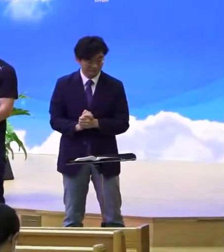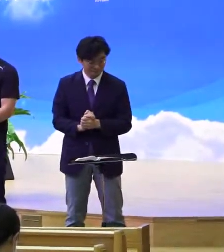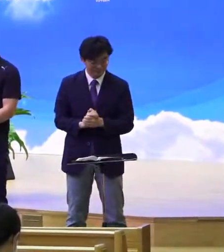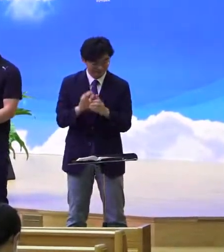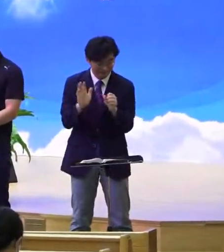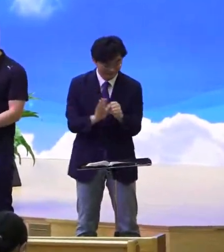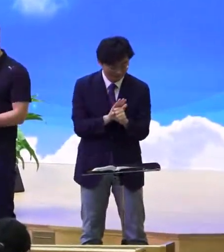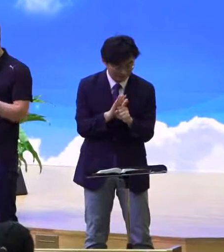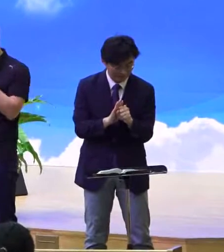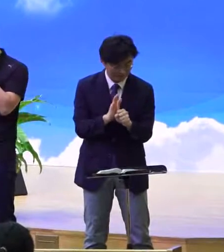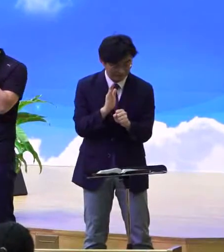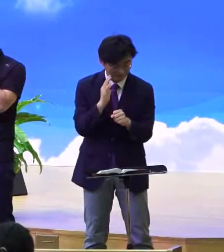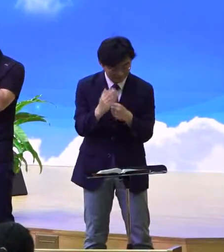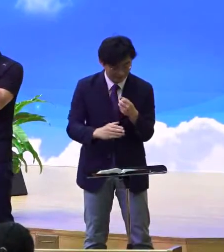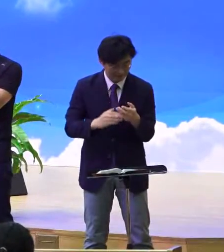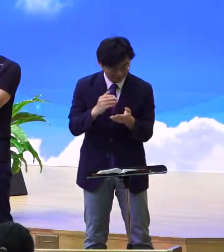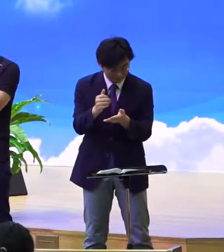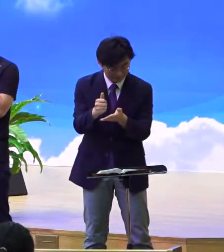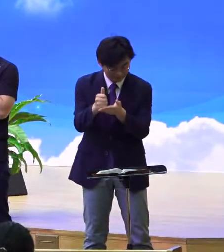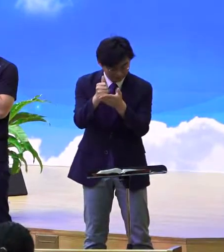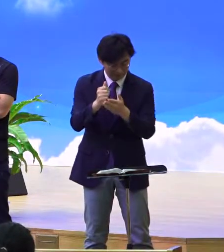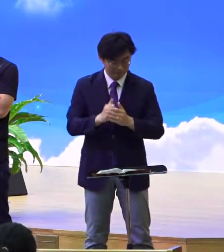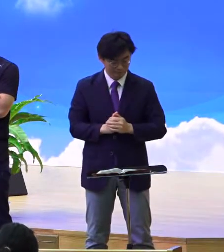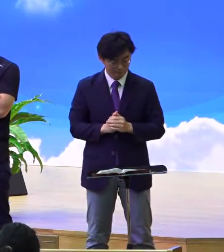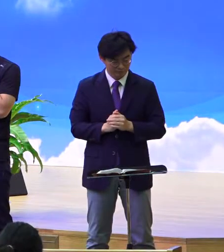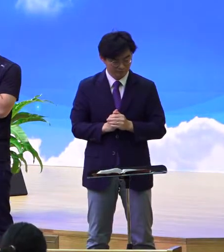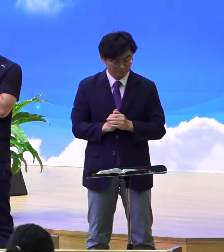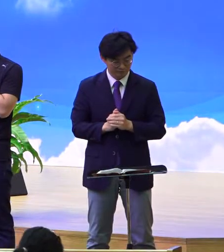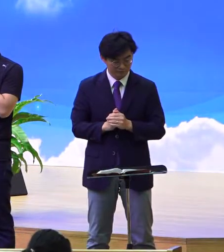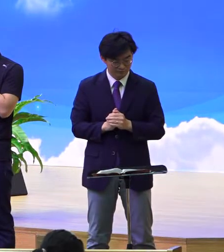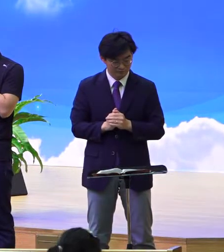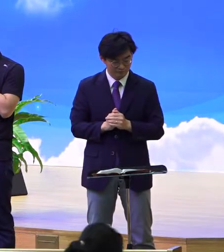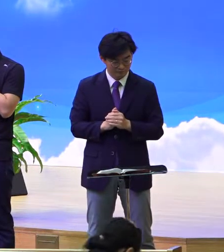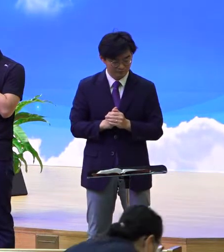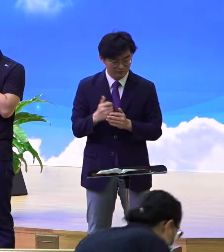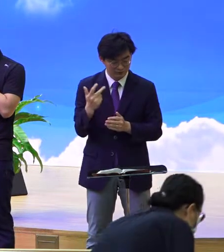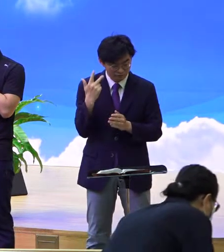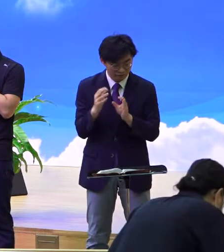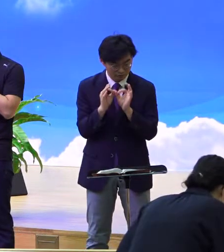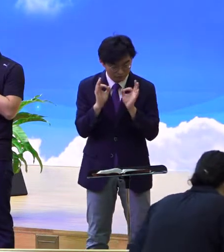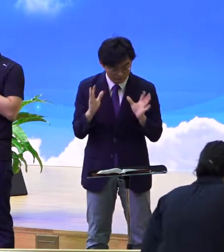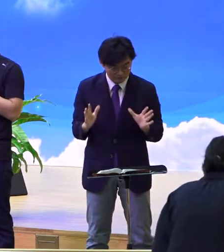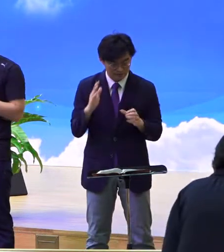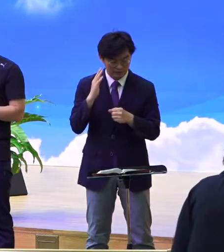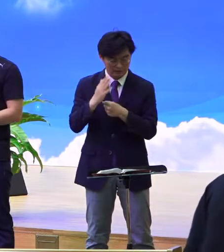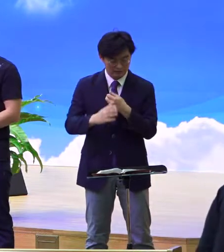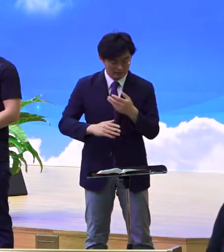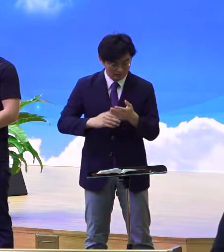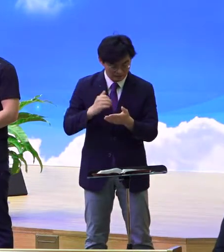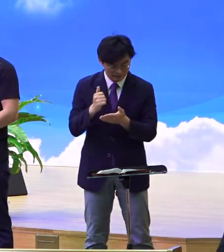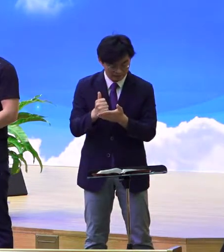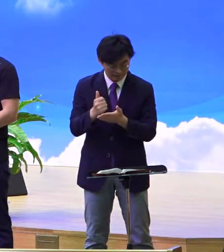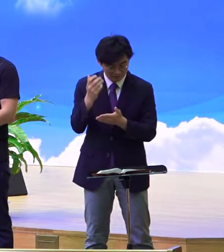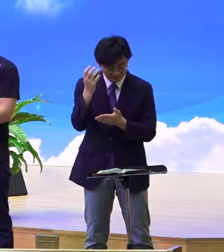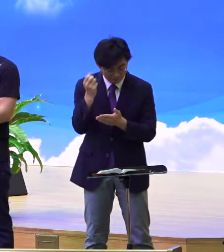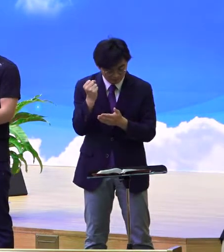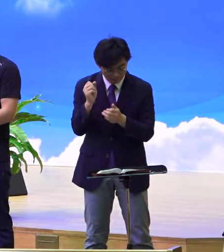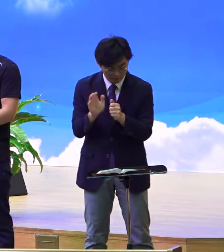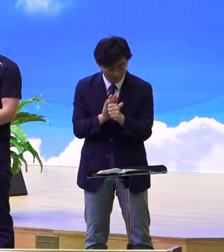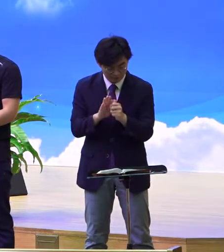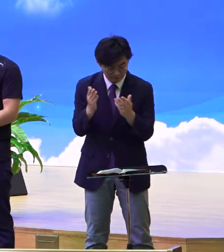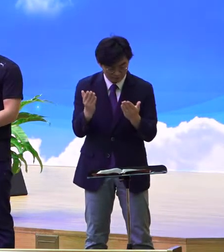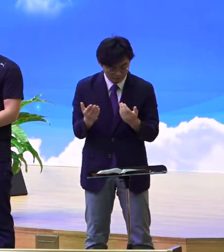사랑하는 하나님, 우리 삶의 주인이 되셔서 지난 한 주간도 하나님의 날개에 귀하게 하신 은혜를